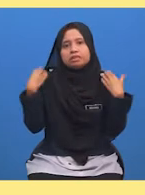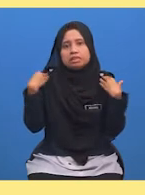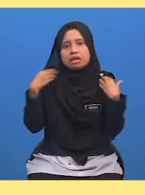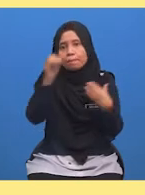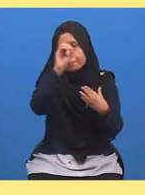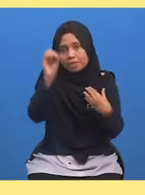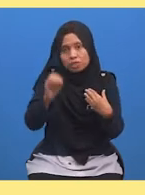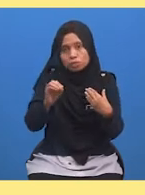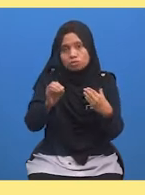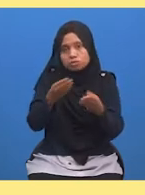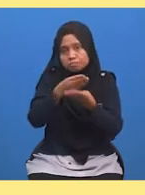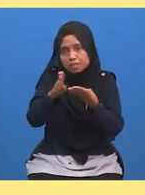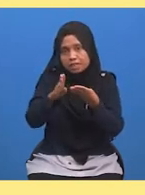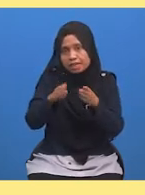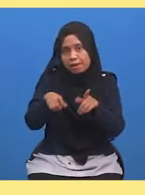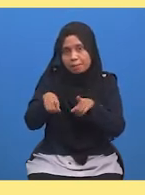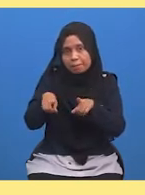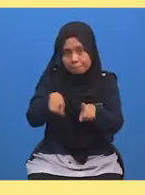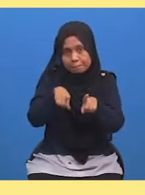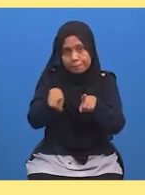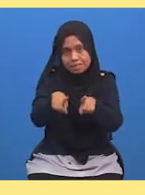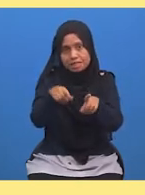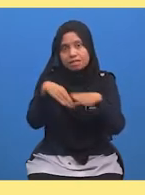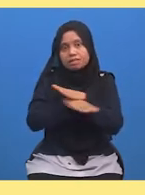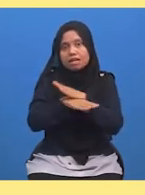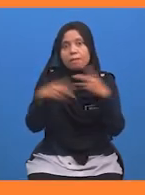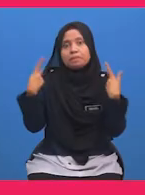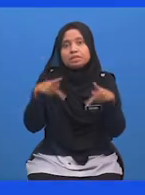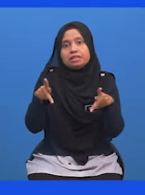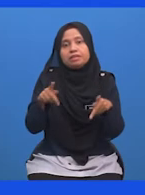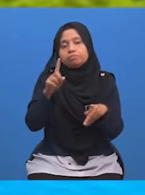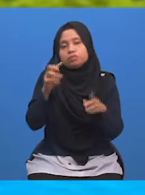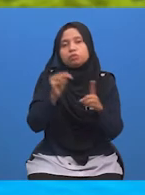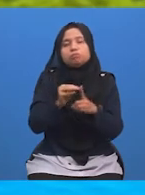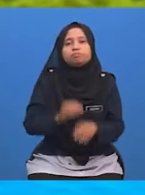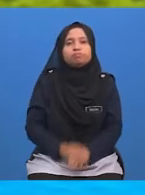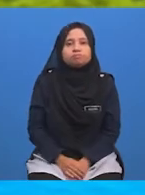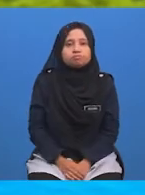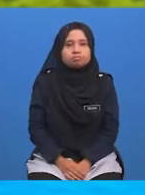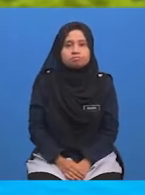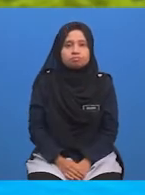peratusan bahagian pesaing dalam pasaran. 1 markah.